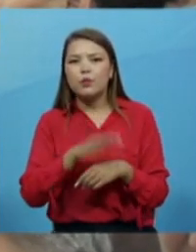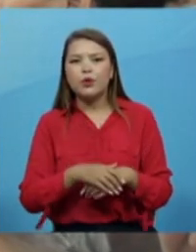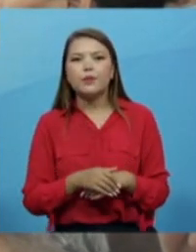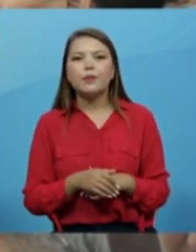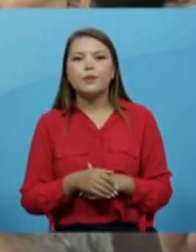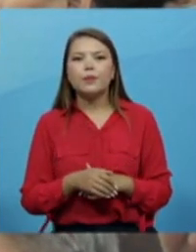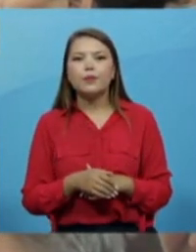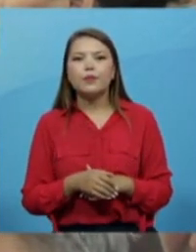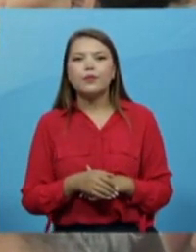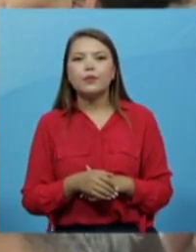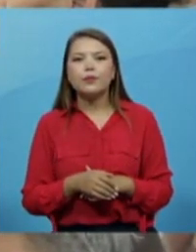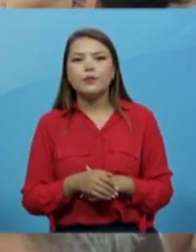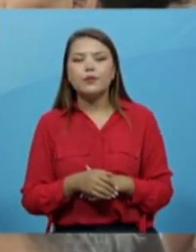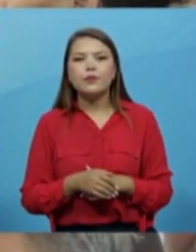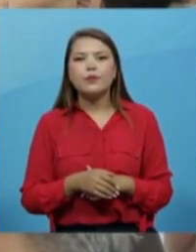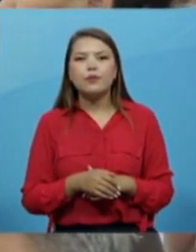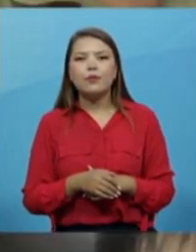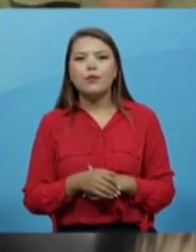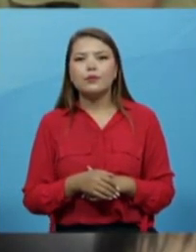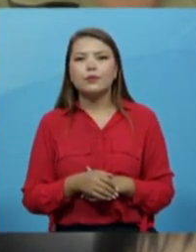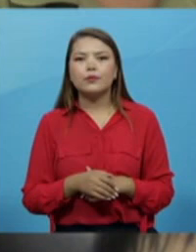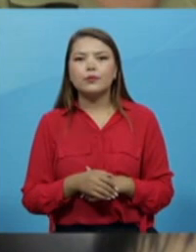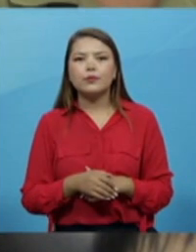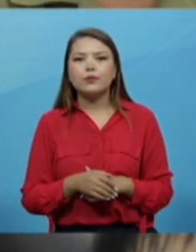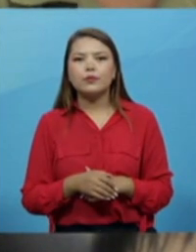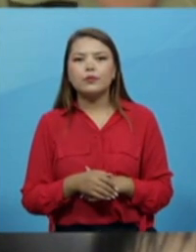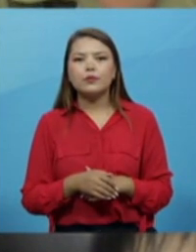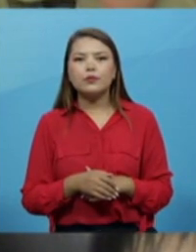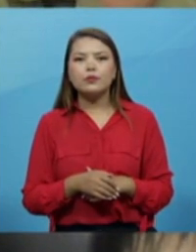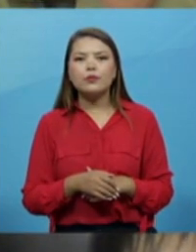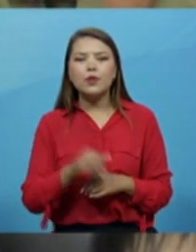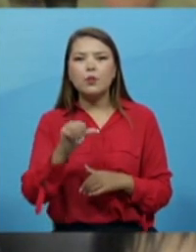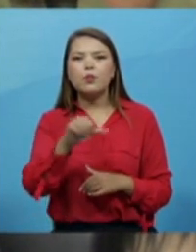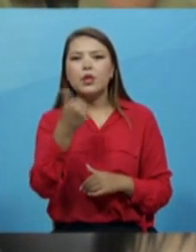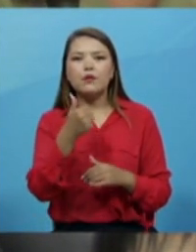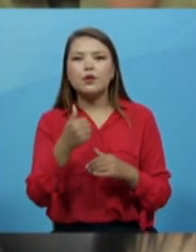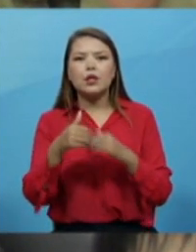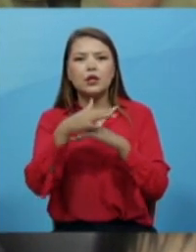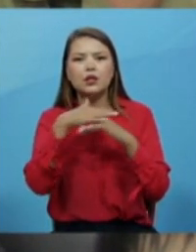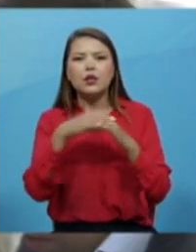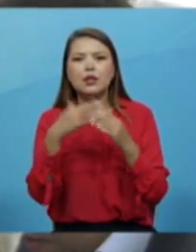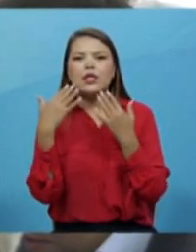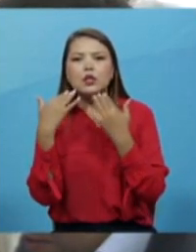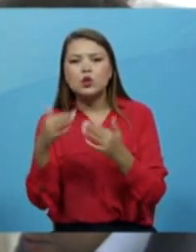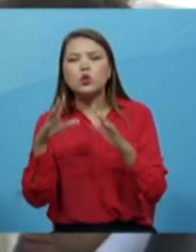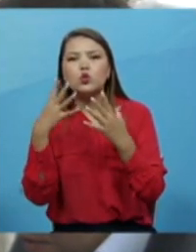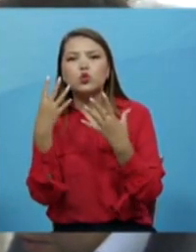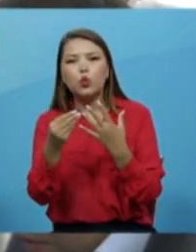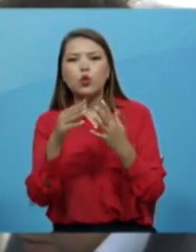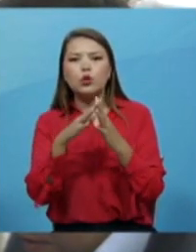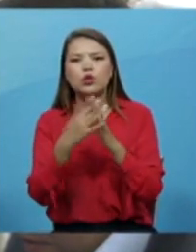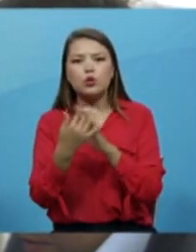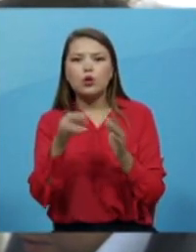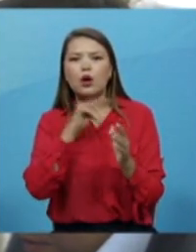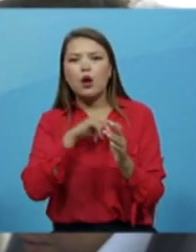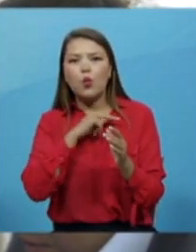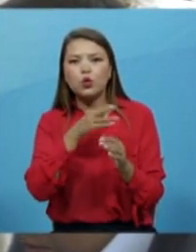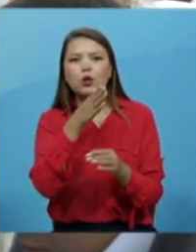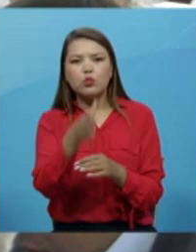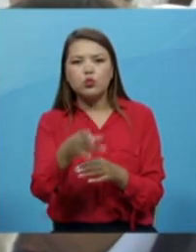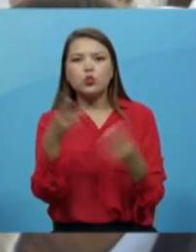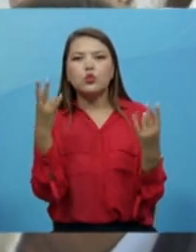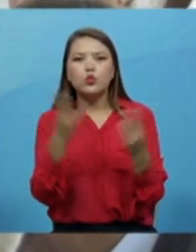Алыңыздар мына жерді, қанасыңыздар жергілікті халықтармен. Бірінші жергілікті халықты қамтуыңызды өтінеміз сіздерден. Бірінші очередьте 39